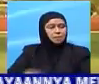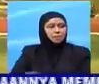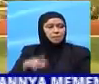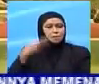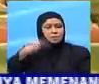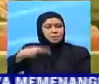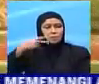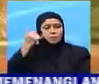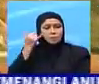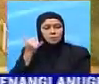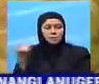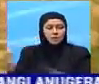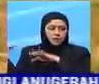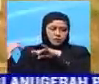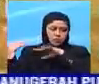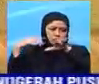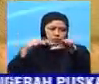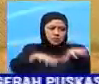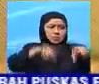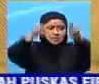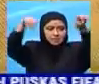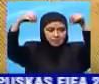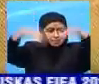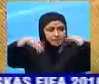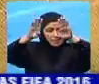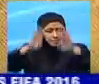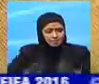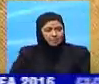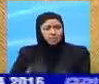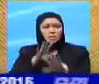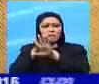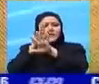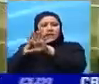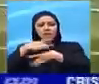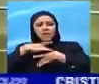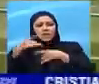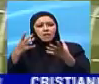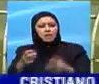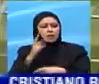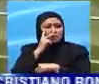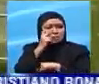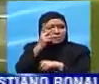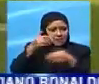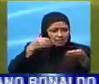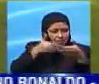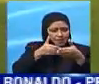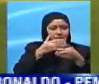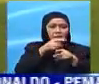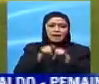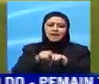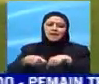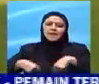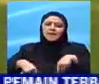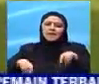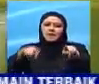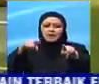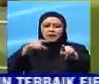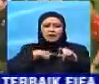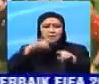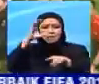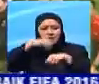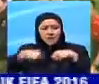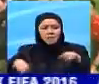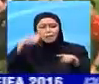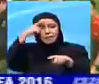UK di Bangi rata-rata peminat ingin melihat aksi pasukan mereka dengan lebih dekat di samping mencuri peluang beram mesra dengan pemain